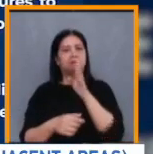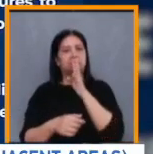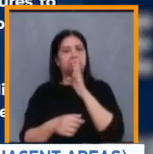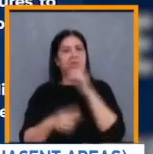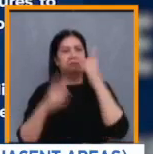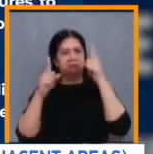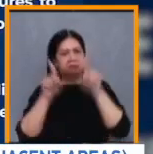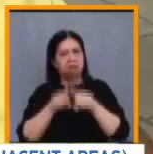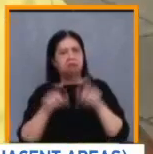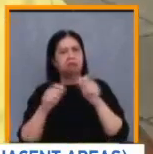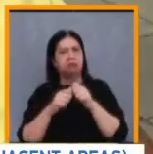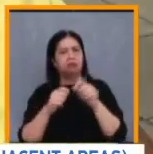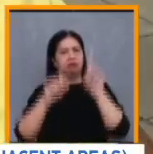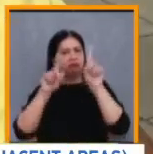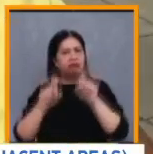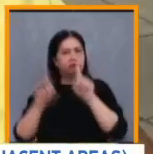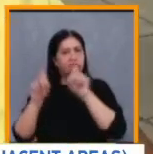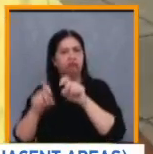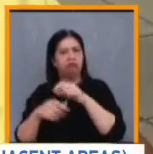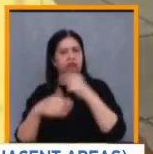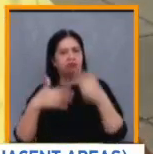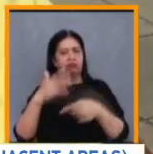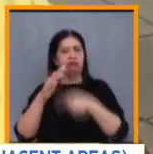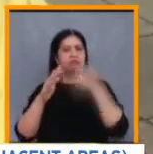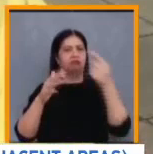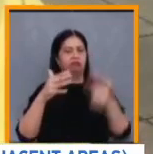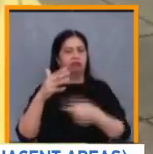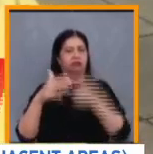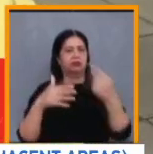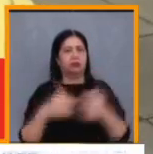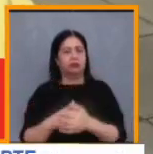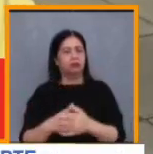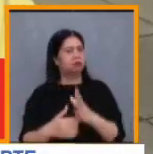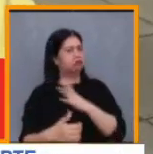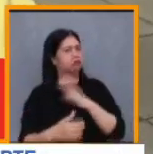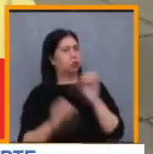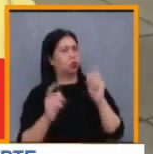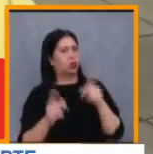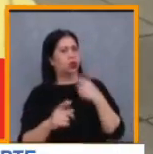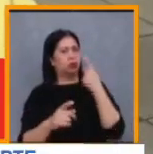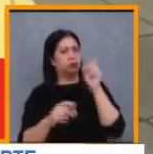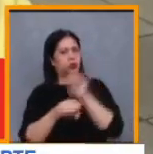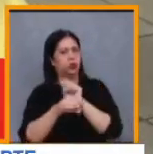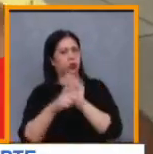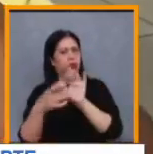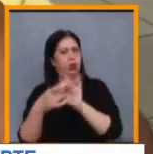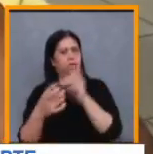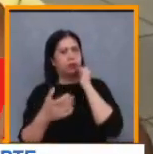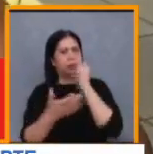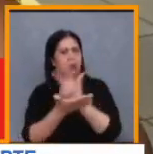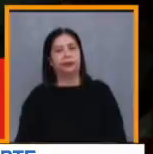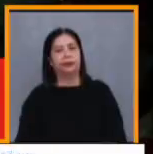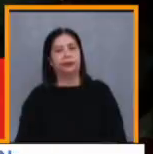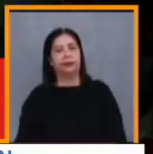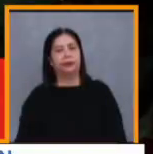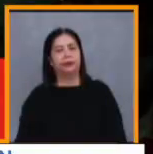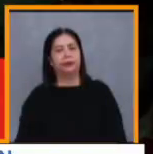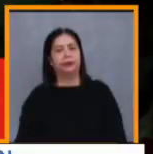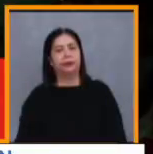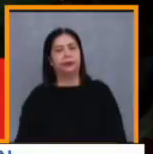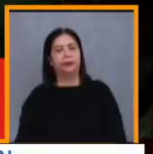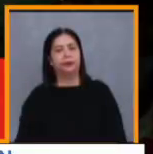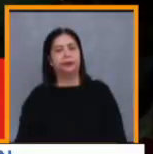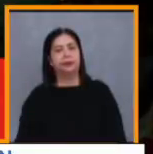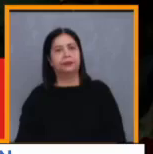random antigen test. Okay lang po yun. Total naman doon sa trabaho po namin, every 3 weeks may antigel po kami.